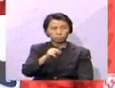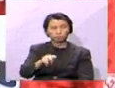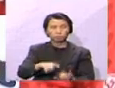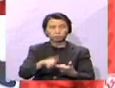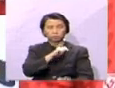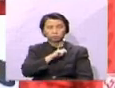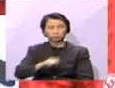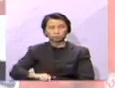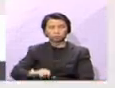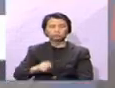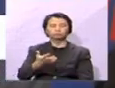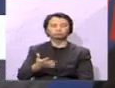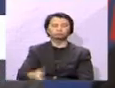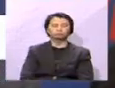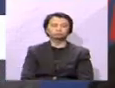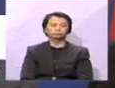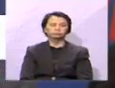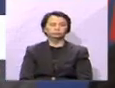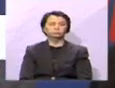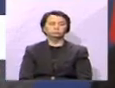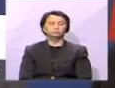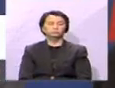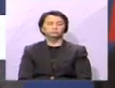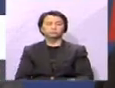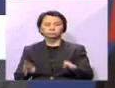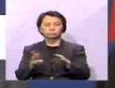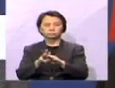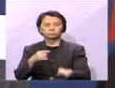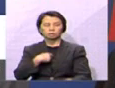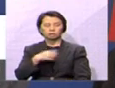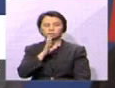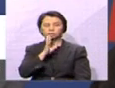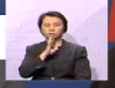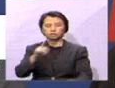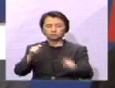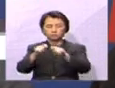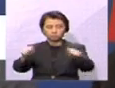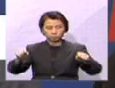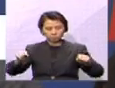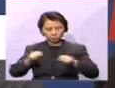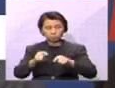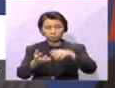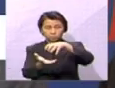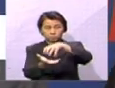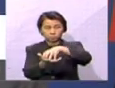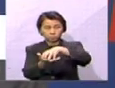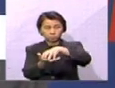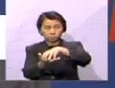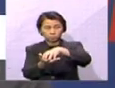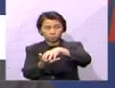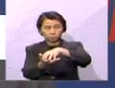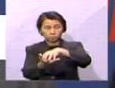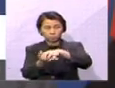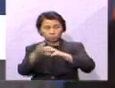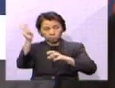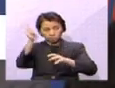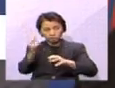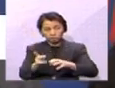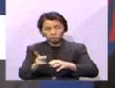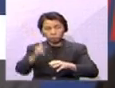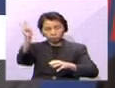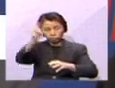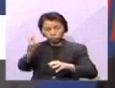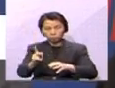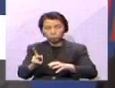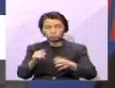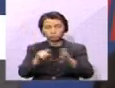Ahmad Tajuddin macam saya kata tapak semayan macam team thunderb kita saya ibaratkan sebagai